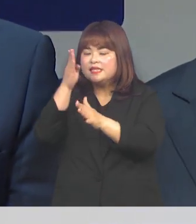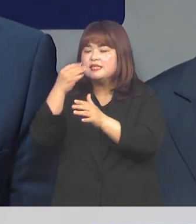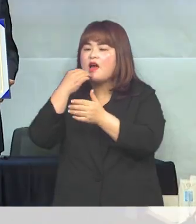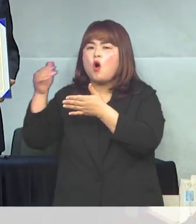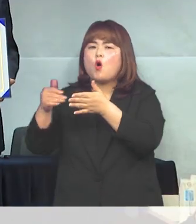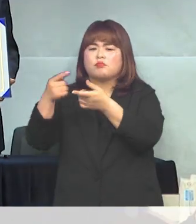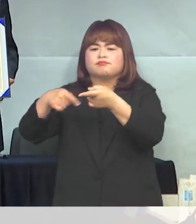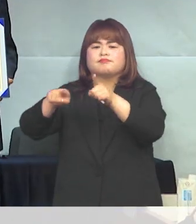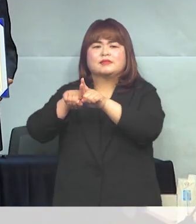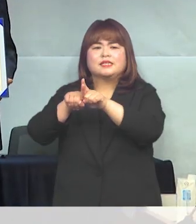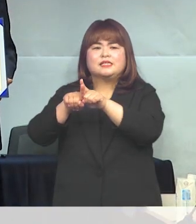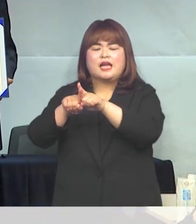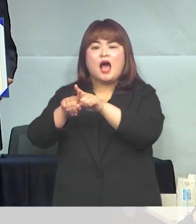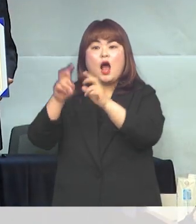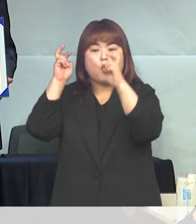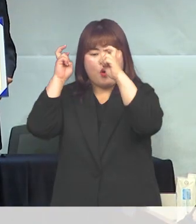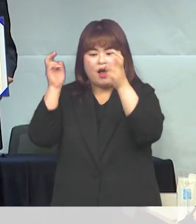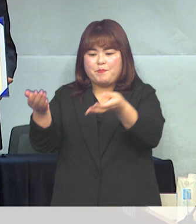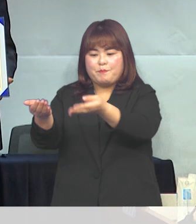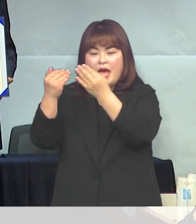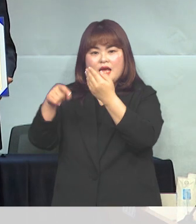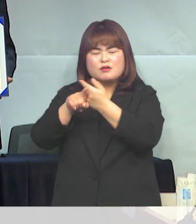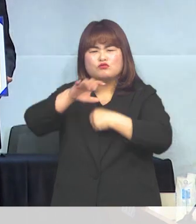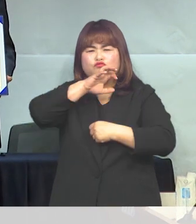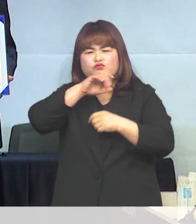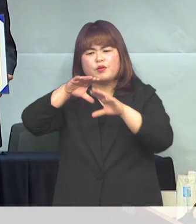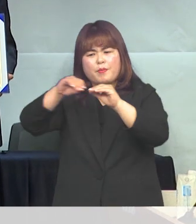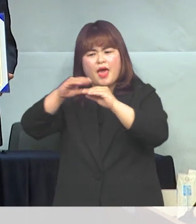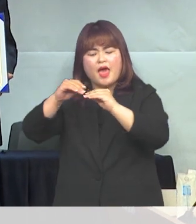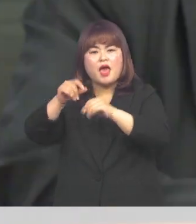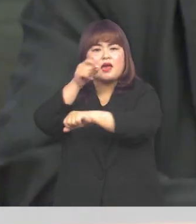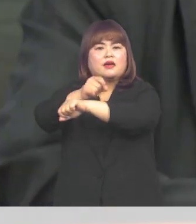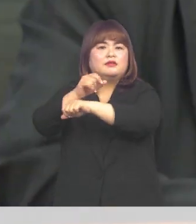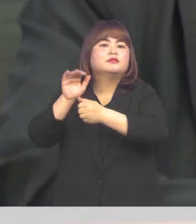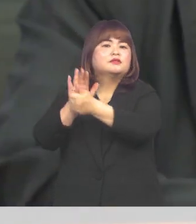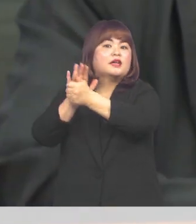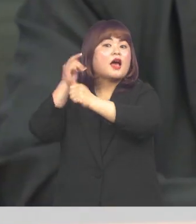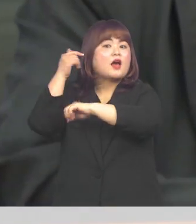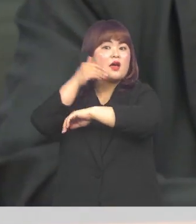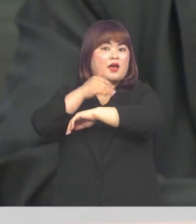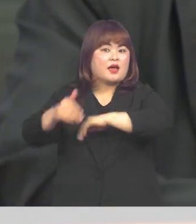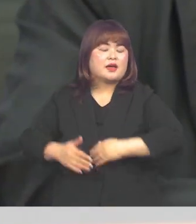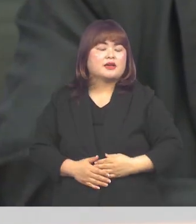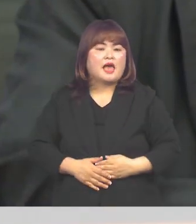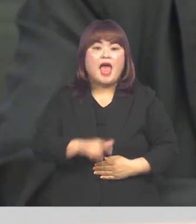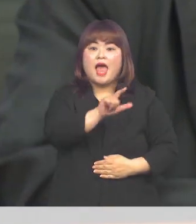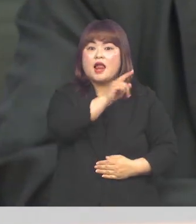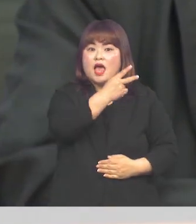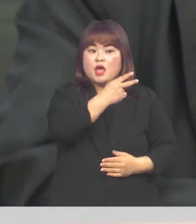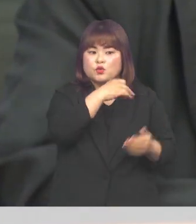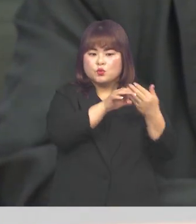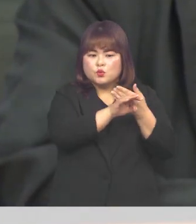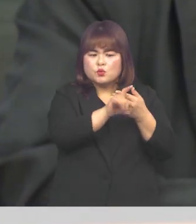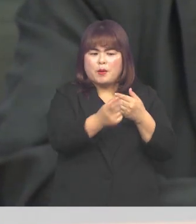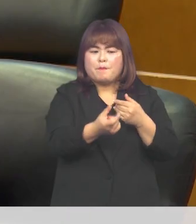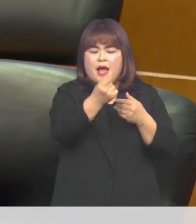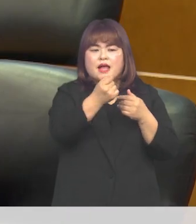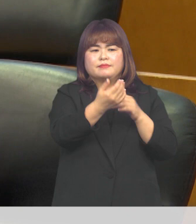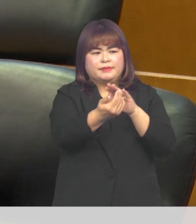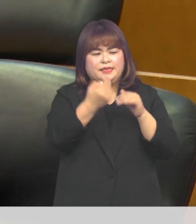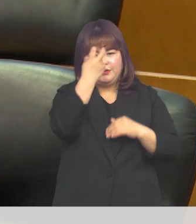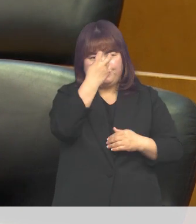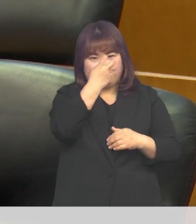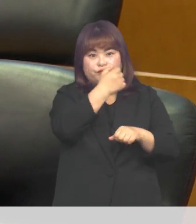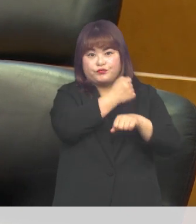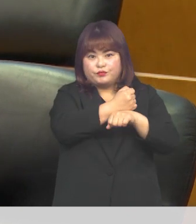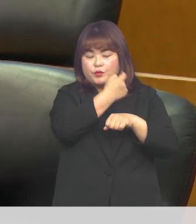입주기업 유치, 지역주민 민원 해소 등 필요한 행정 지원을 하게 됩니다. LH는 국가산단 조성을 위한 예비 타당성 검토